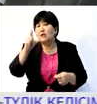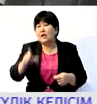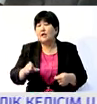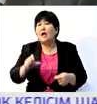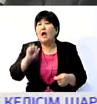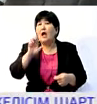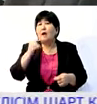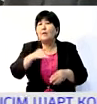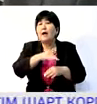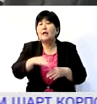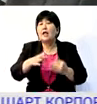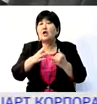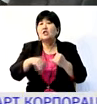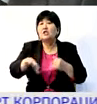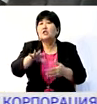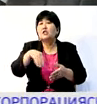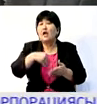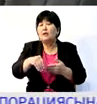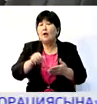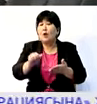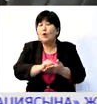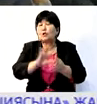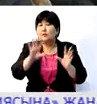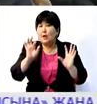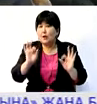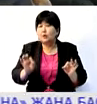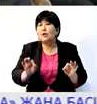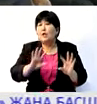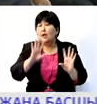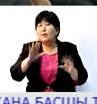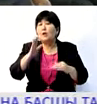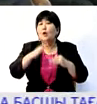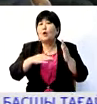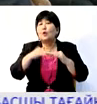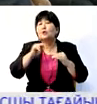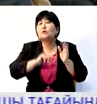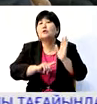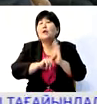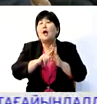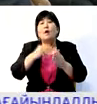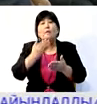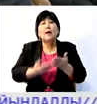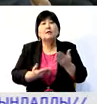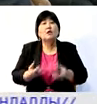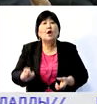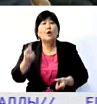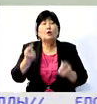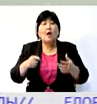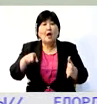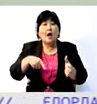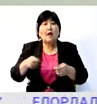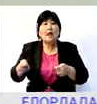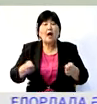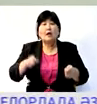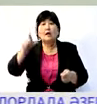Абай даңғылы бойынан жер сатып алған. Құжаттары дұрыс, әнеміне құрылыс жұмыстарын бастар тұста мәселе туындады. Қала